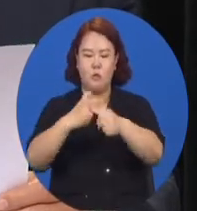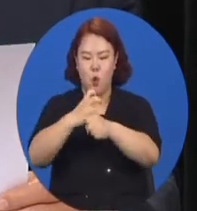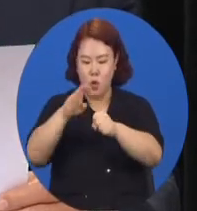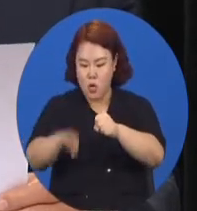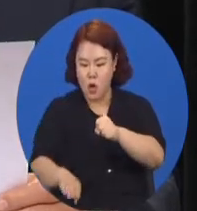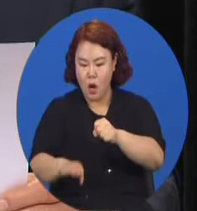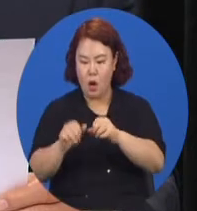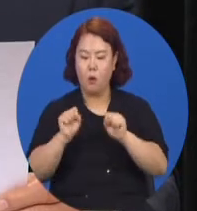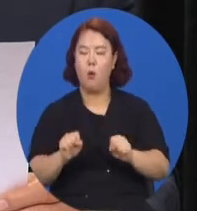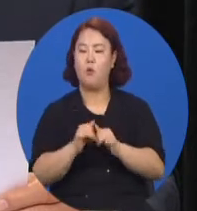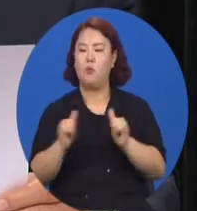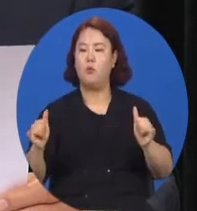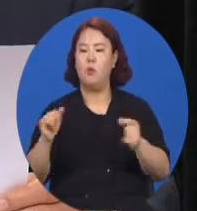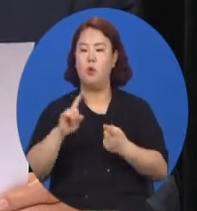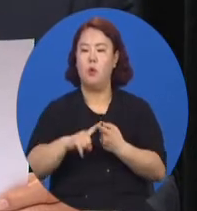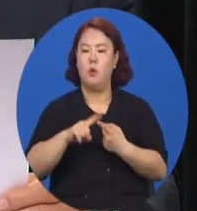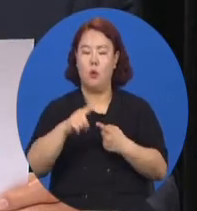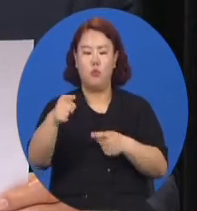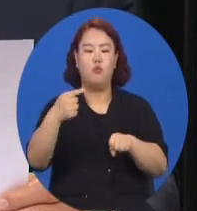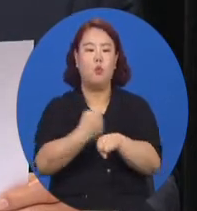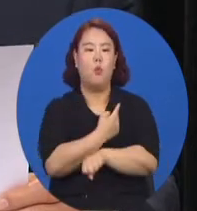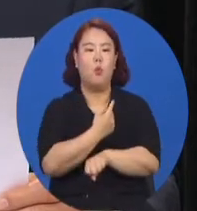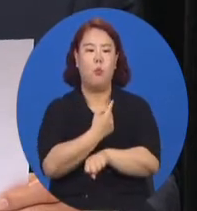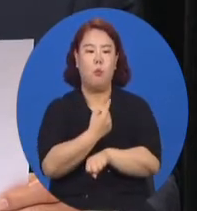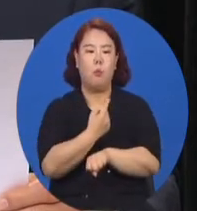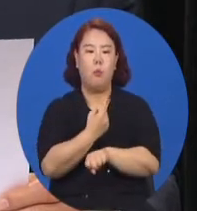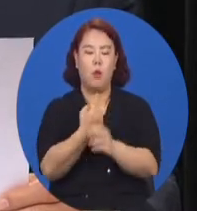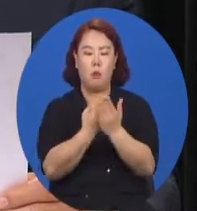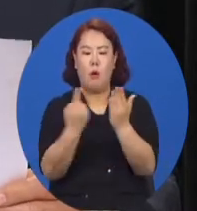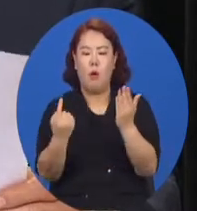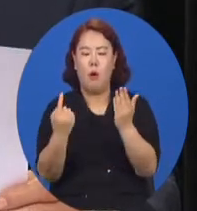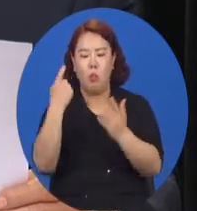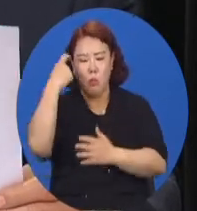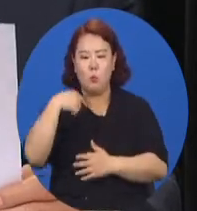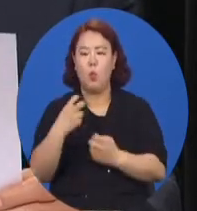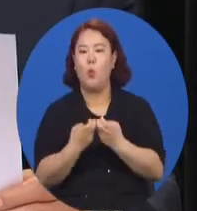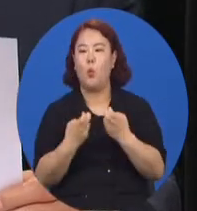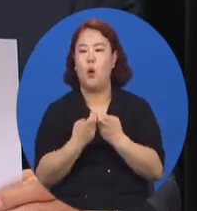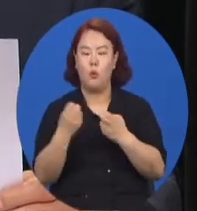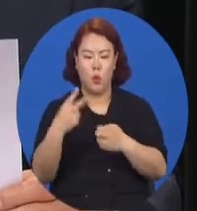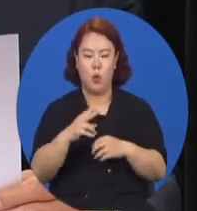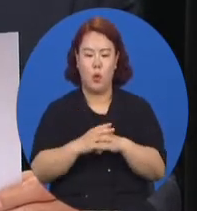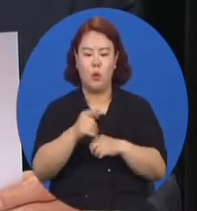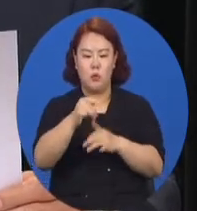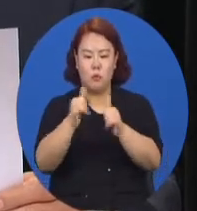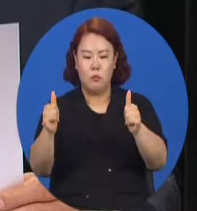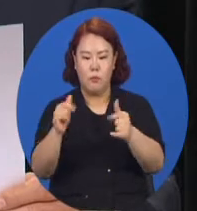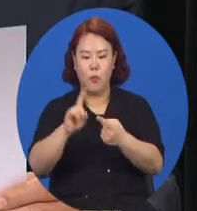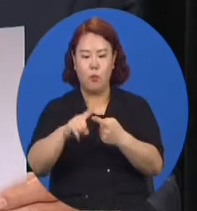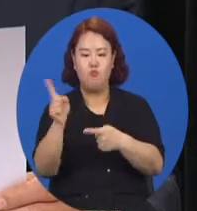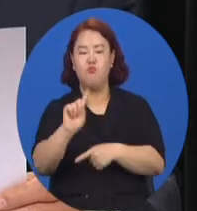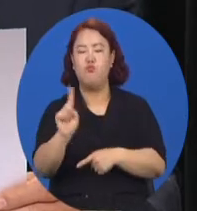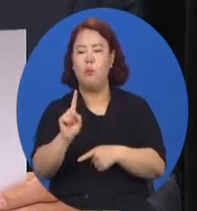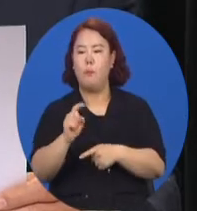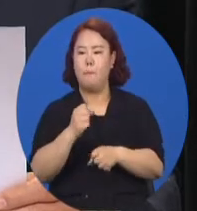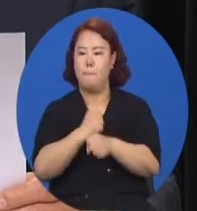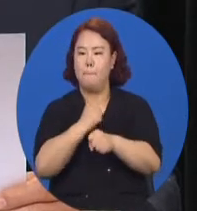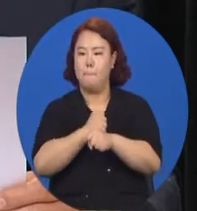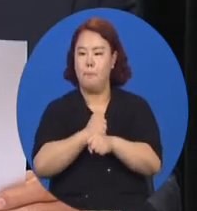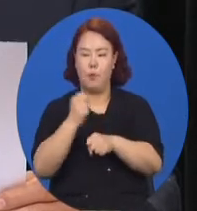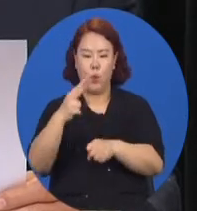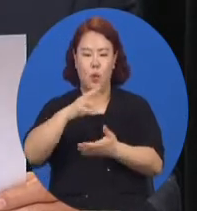거주민들에 대해서 그 소외감은 어떻게 할 것이며 또 이분들에 대해서 무엇을 할 것인지 그리고